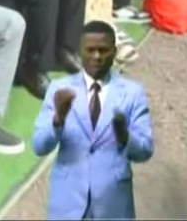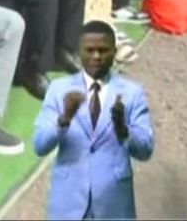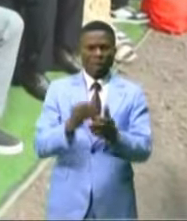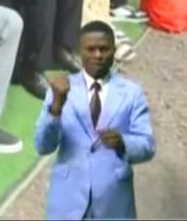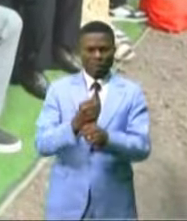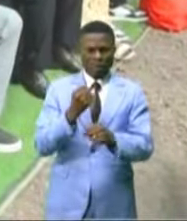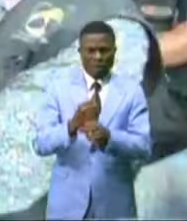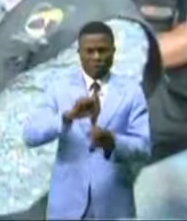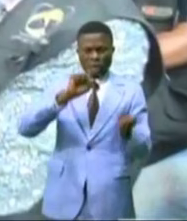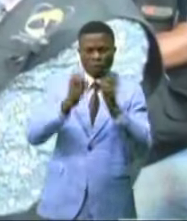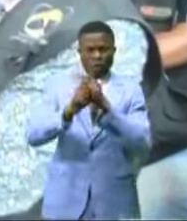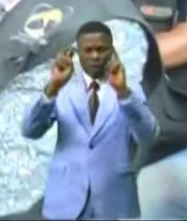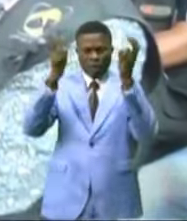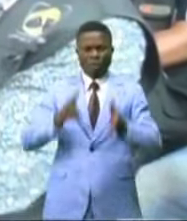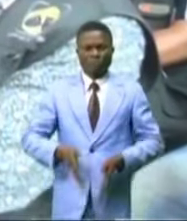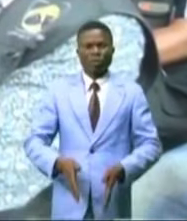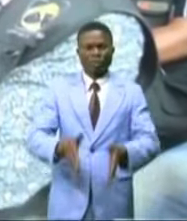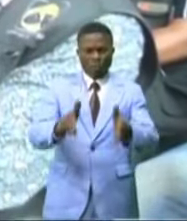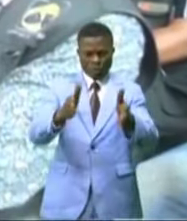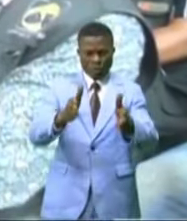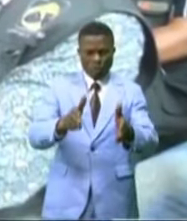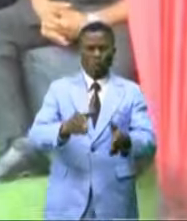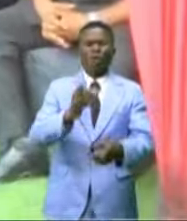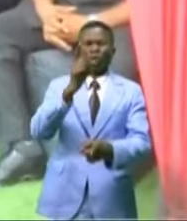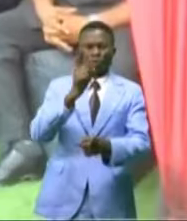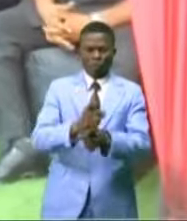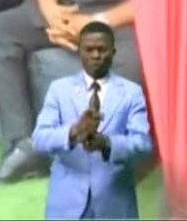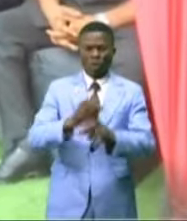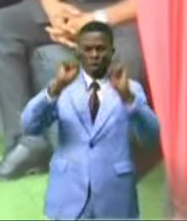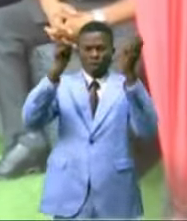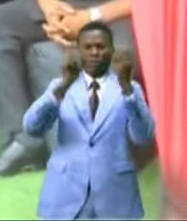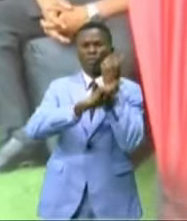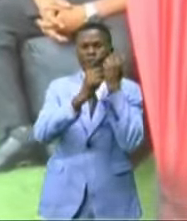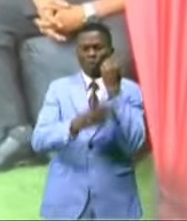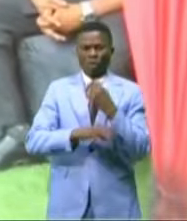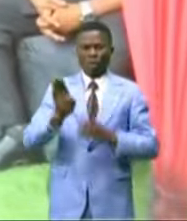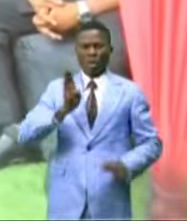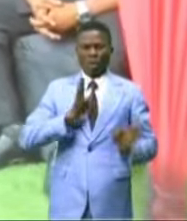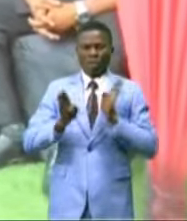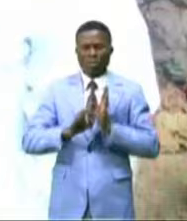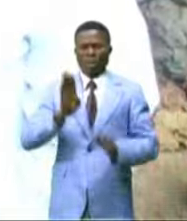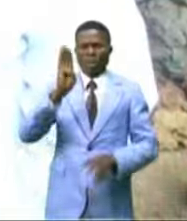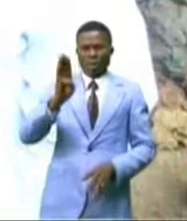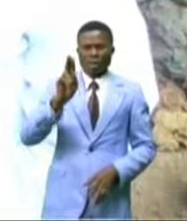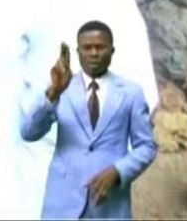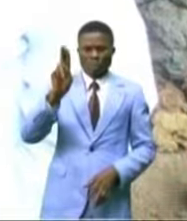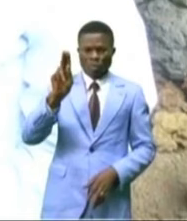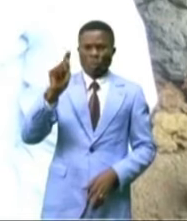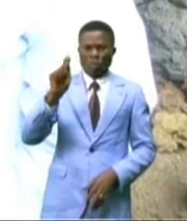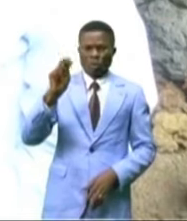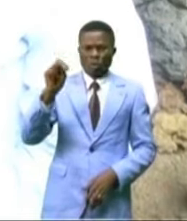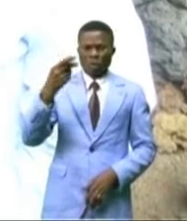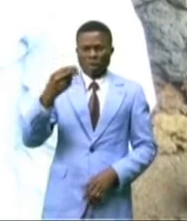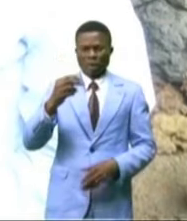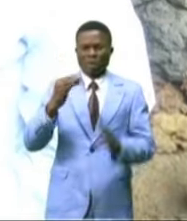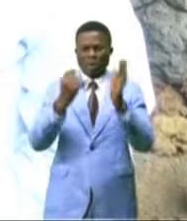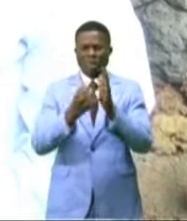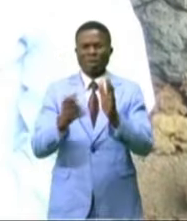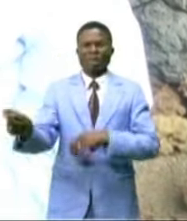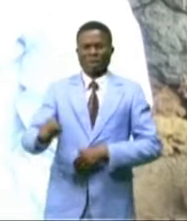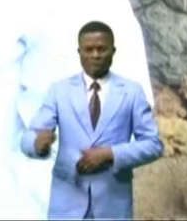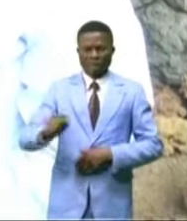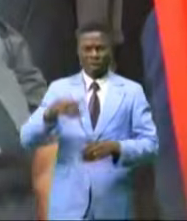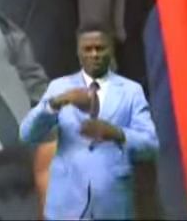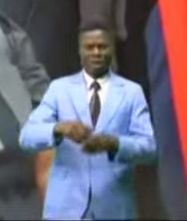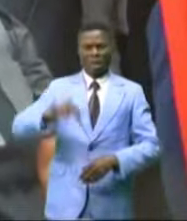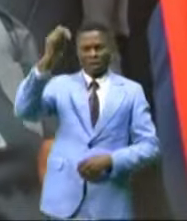travaux de modernisation des routes sont effectués à Goma Beni boutembo et bientôt dans les six territoires que compte le Nord